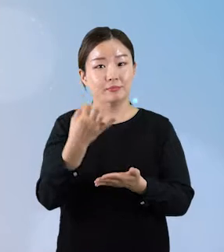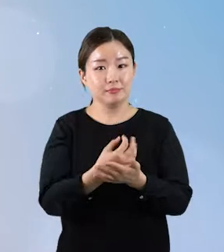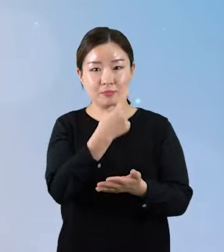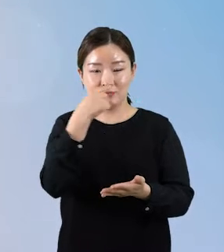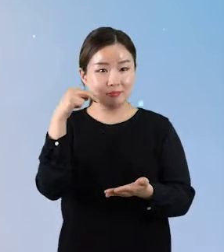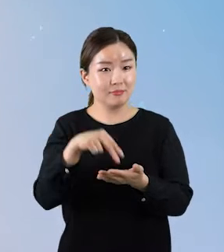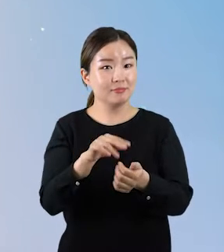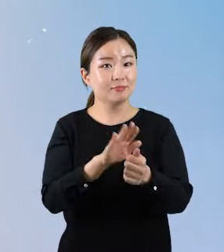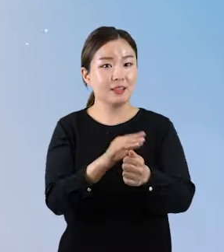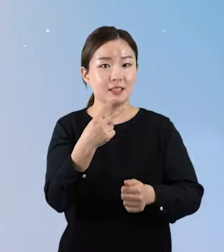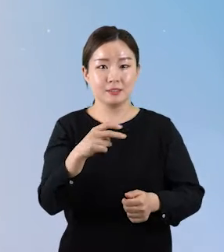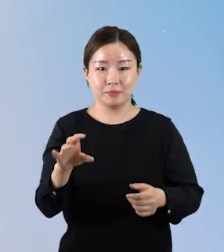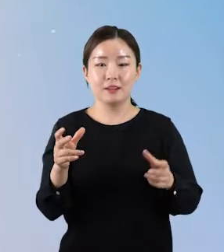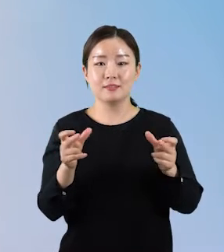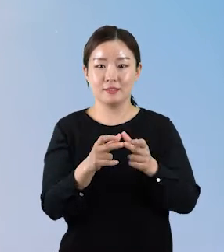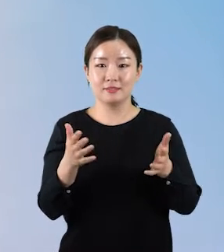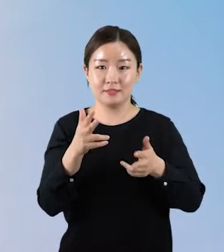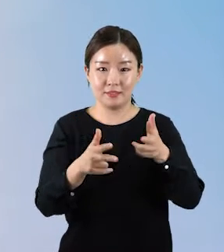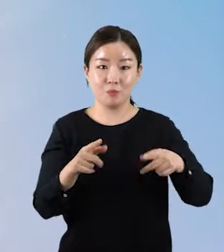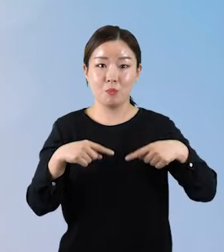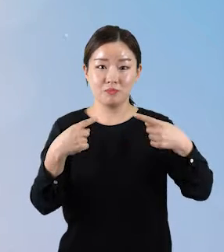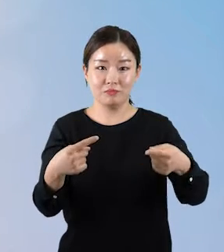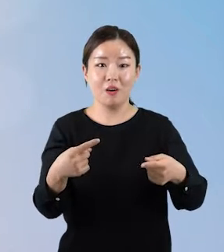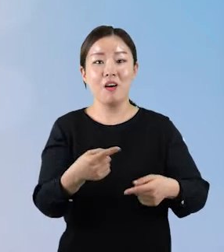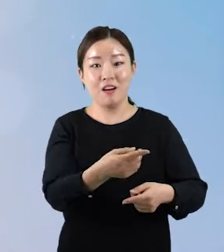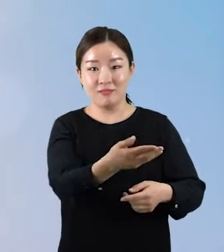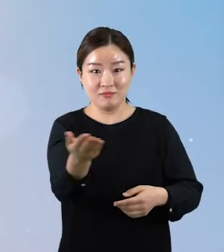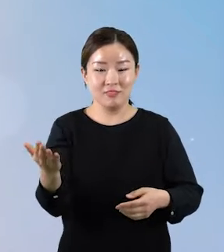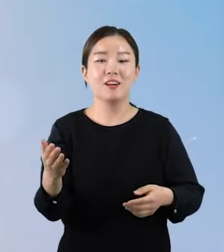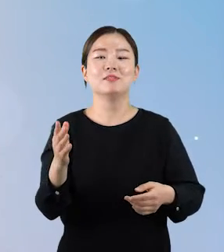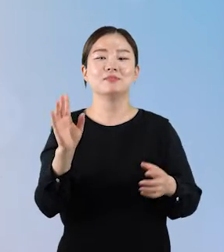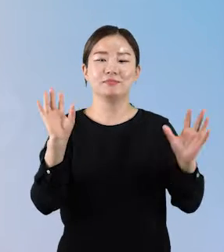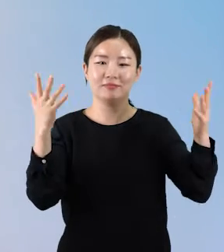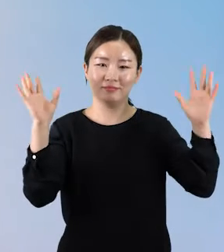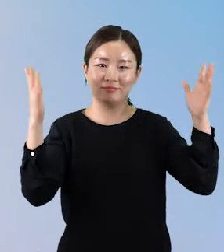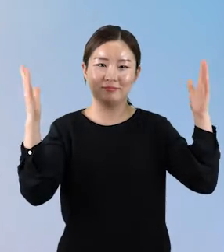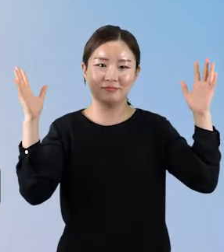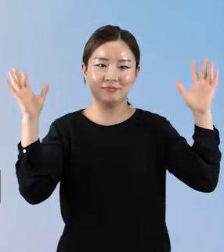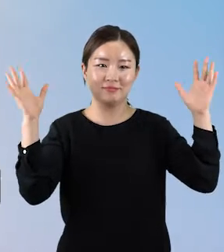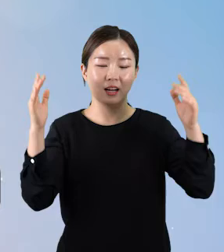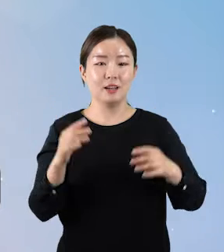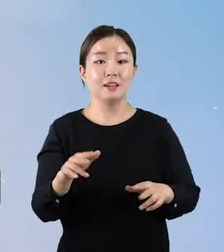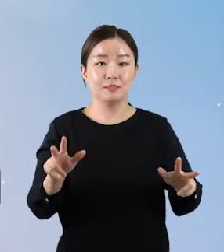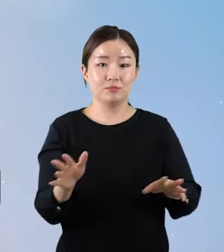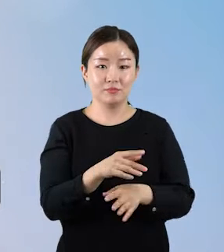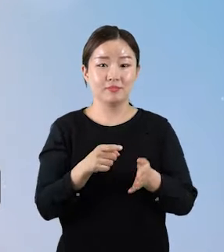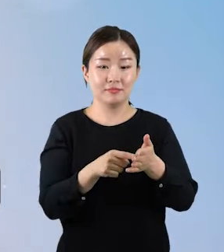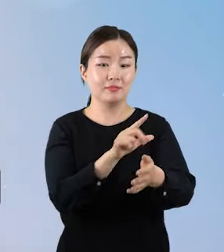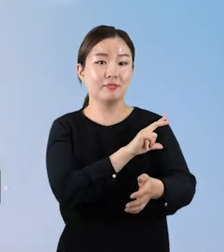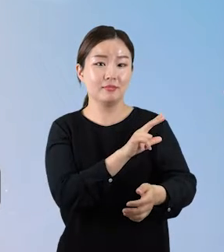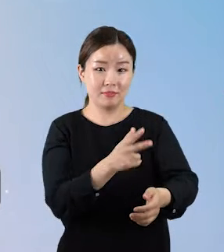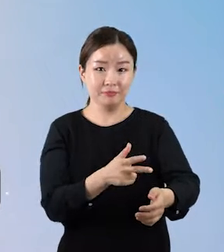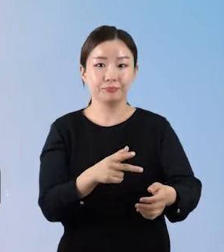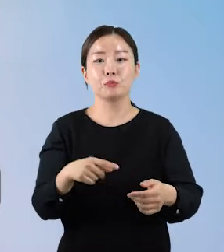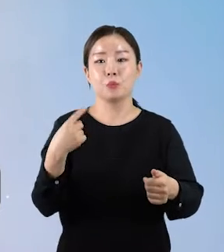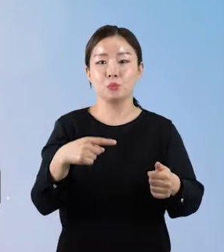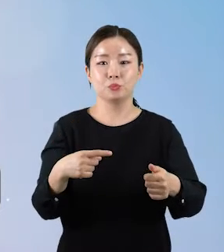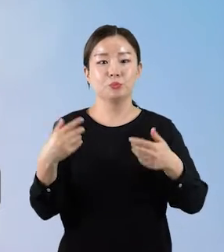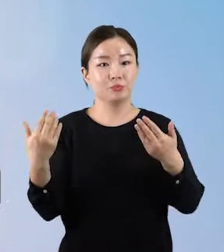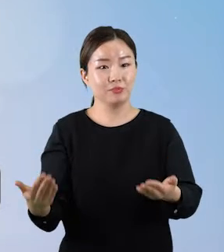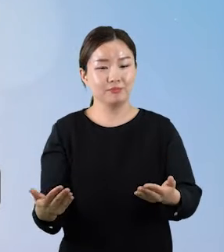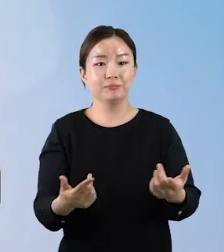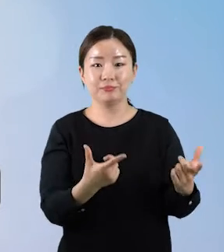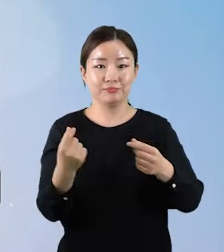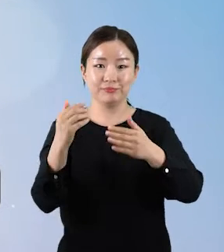지원하는 2024년 장애인 일자리 사업 교육에 오신 여러분 환영합니다. 그럼 지금부터 신청 자격, 교육